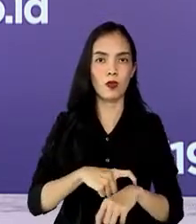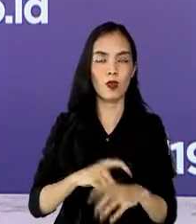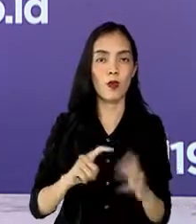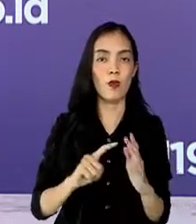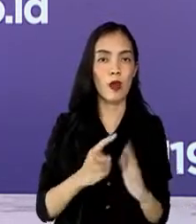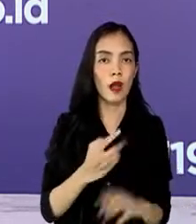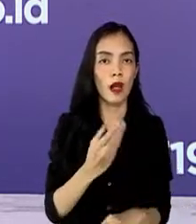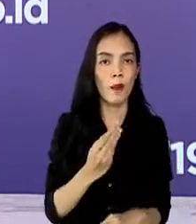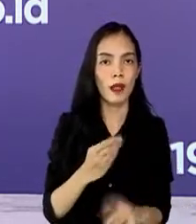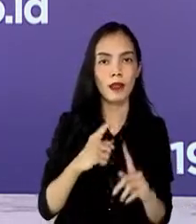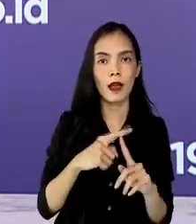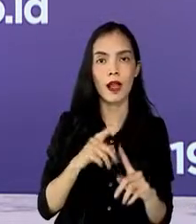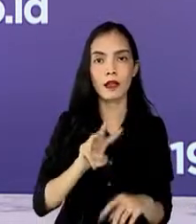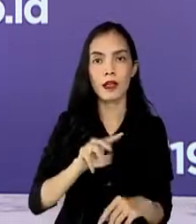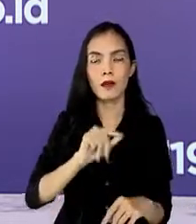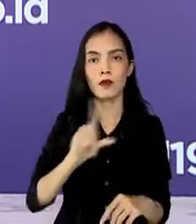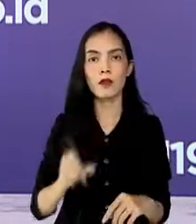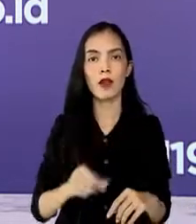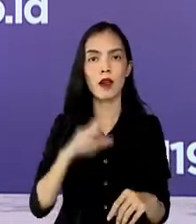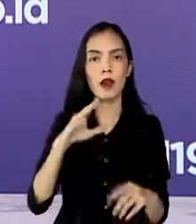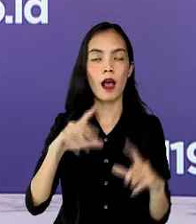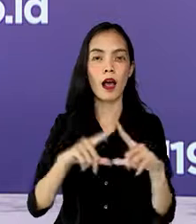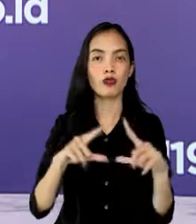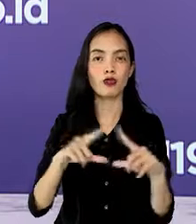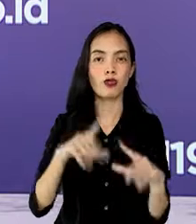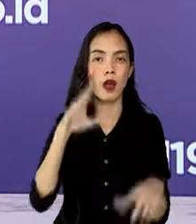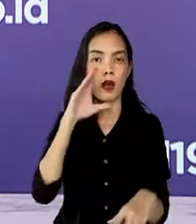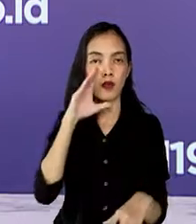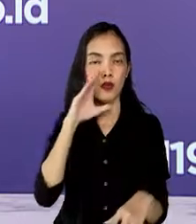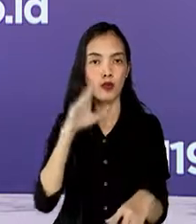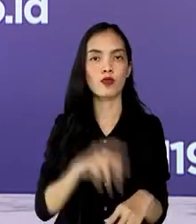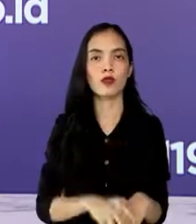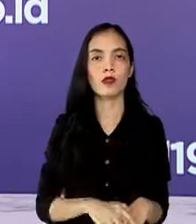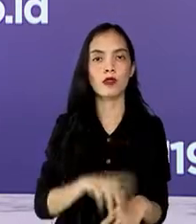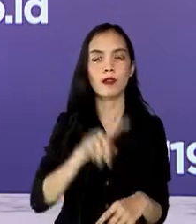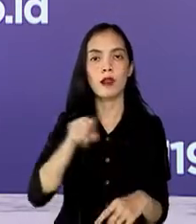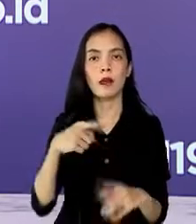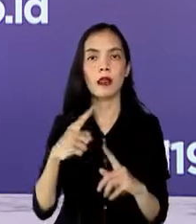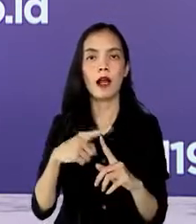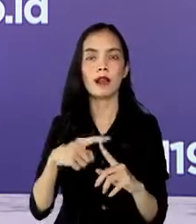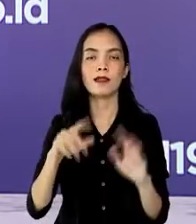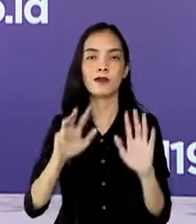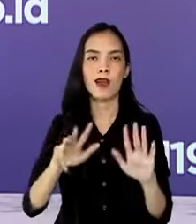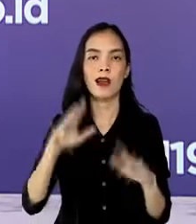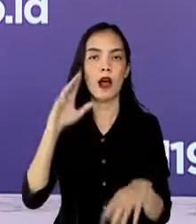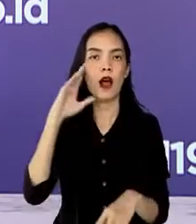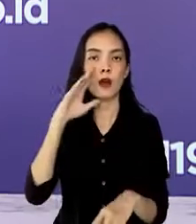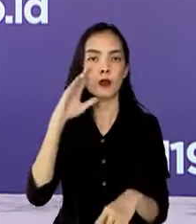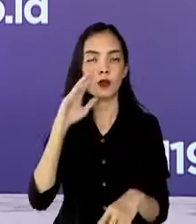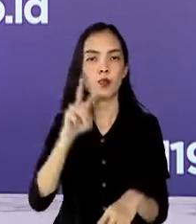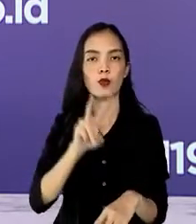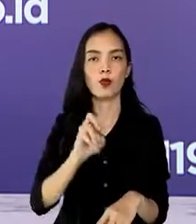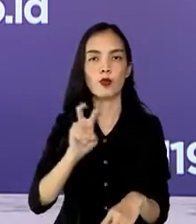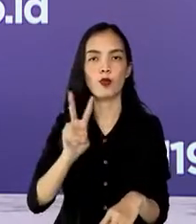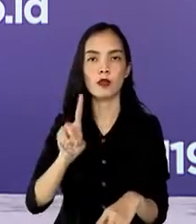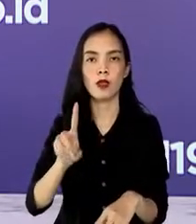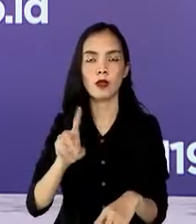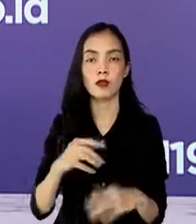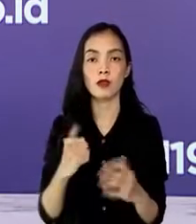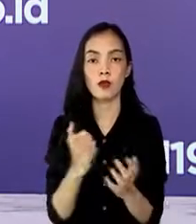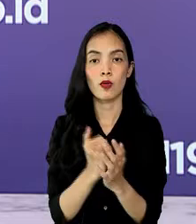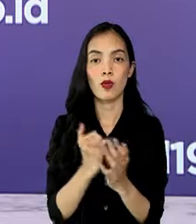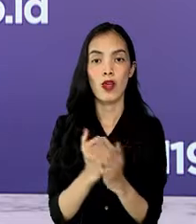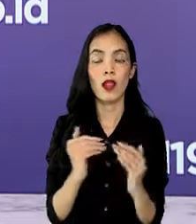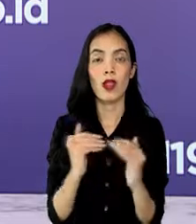tanggal 3 Agustus hingga 9 Agustus 2012 satu secara umum pemberlakuan ppkm